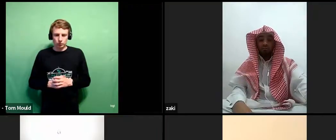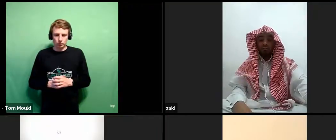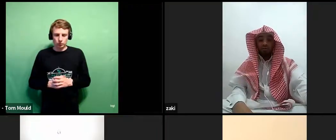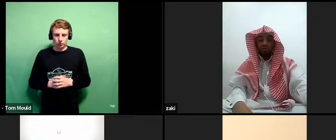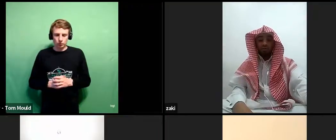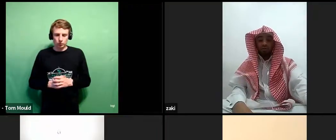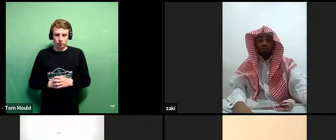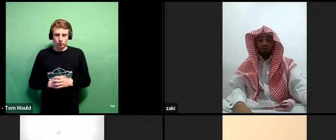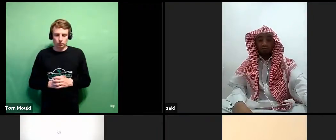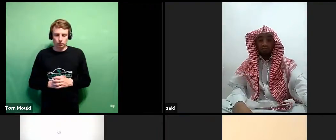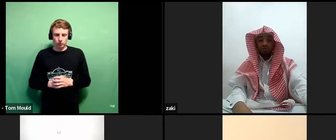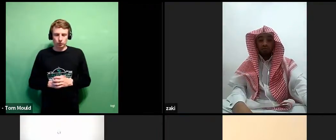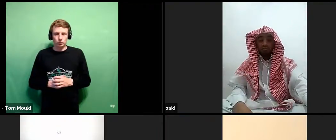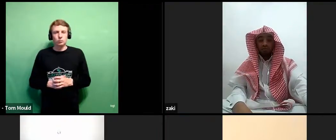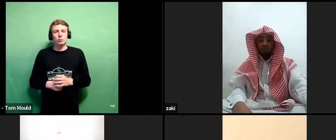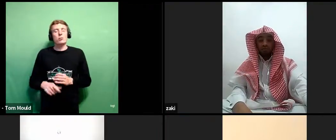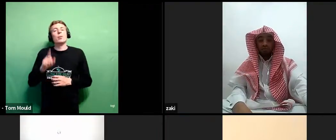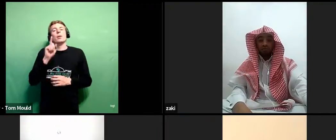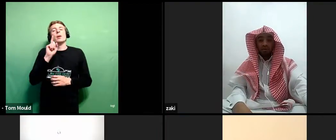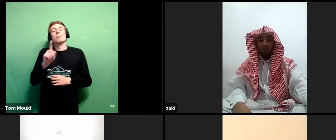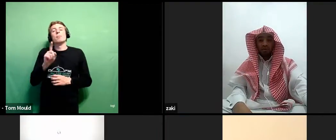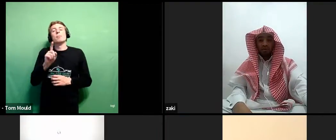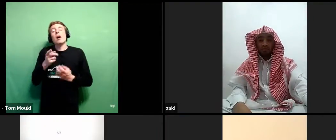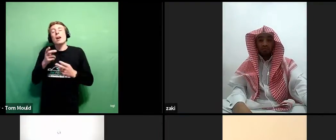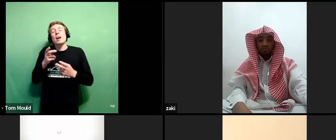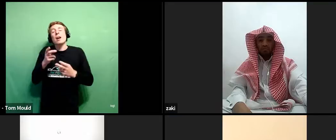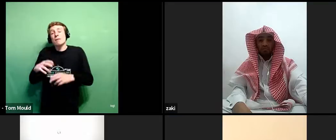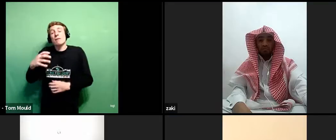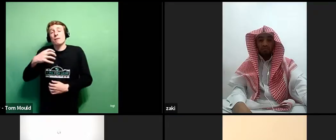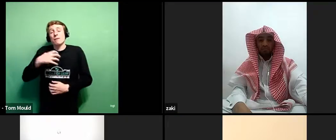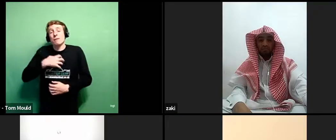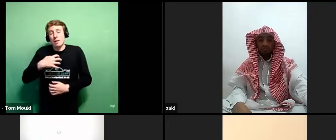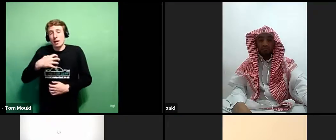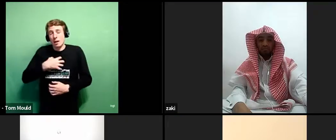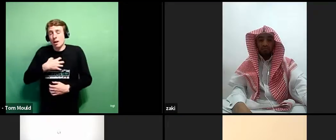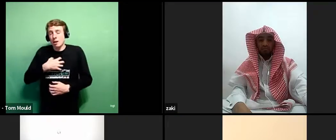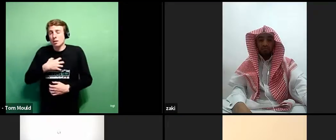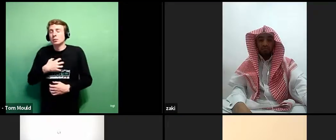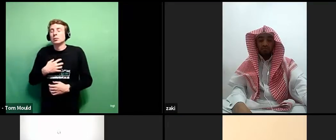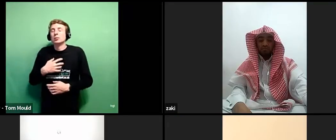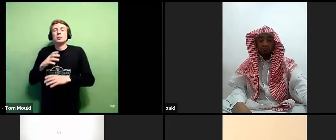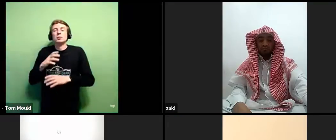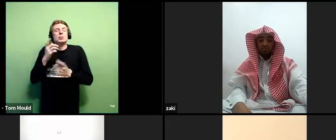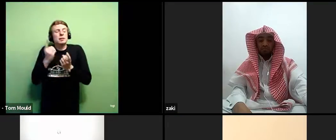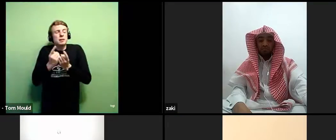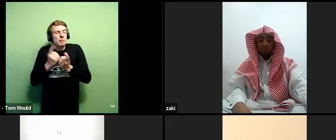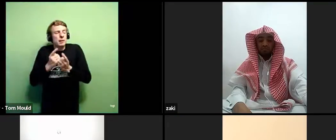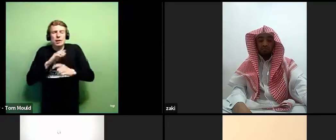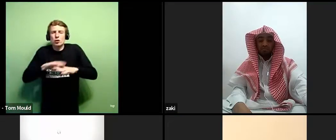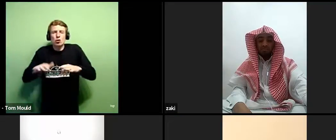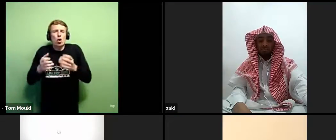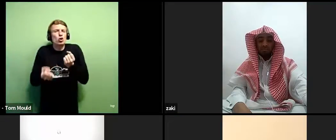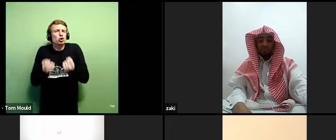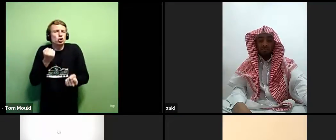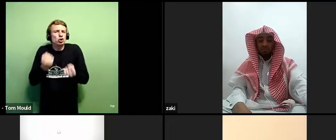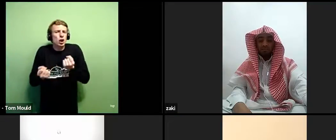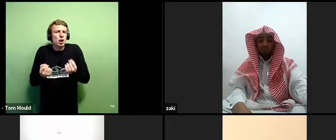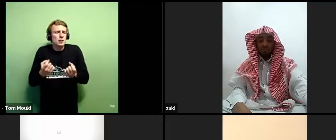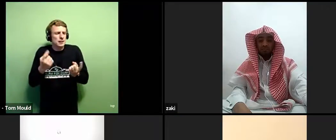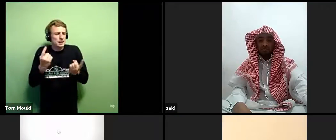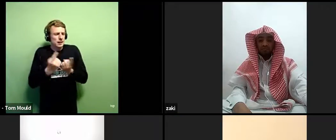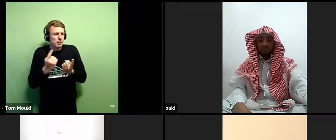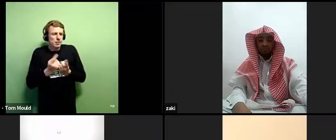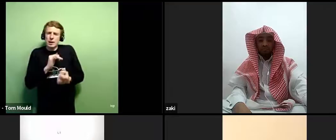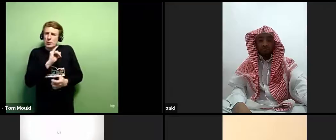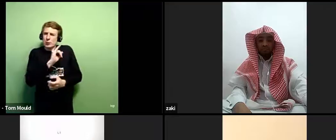رَحِيمٌ. But he who fears from a testator some unjust act or wrongdoing, and thereupon he makes peace between the